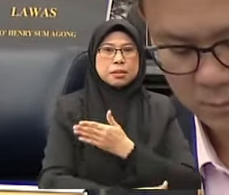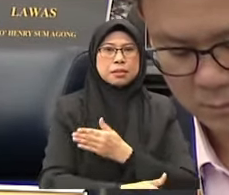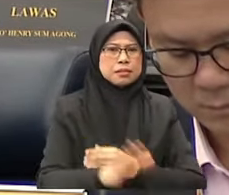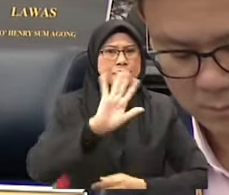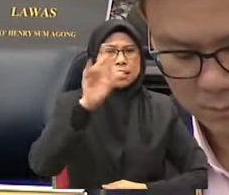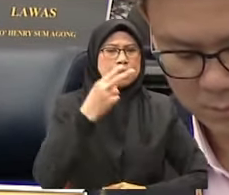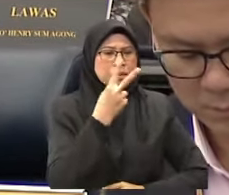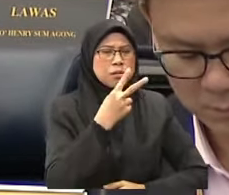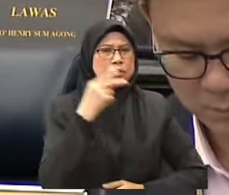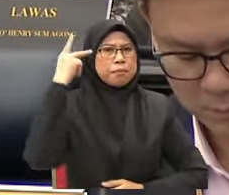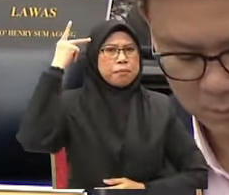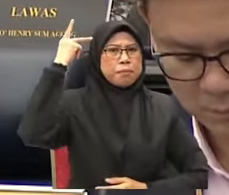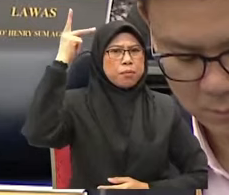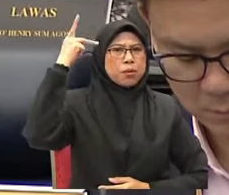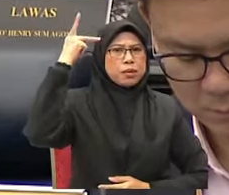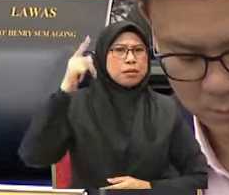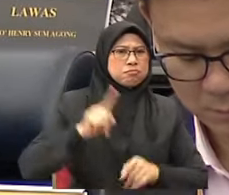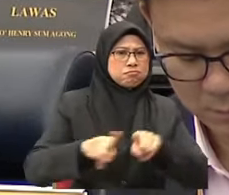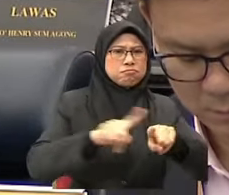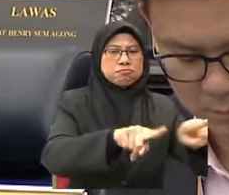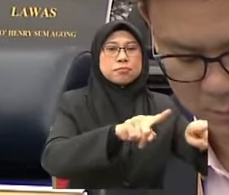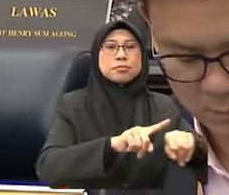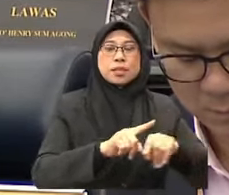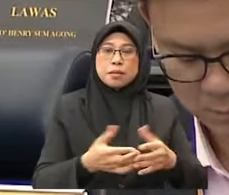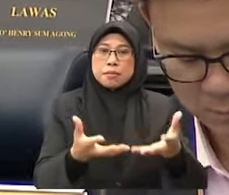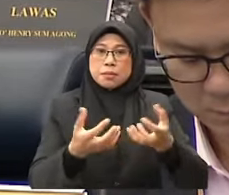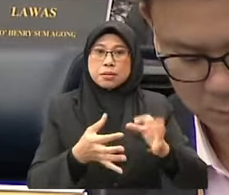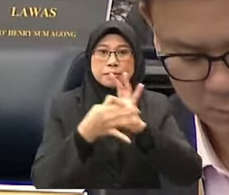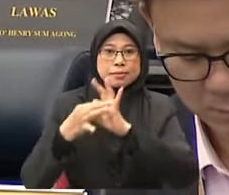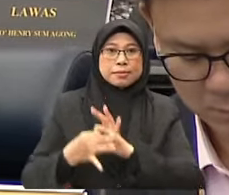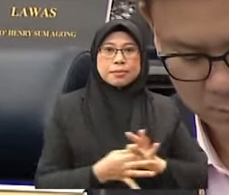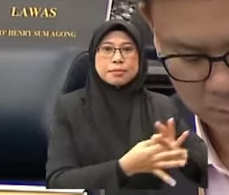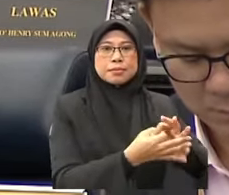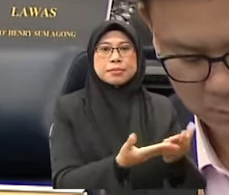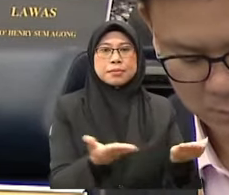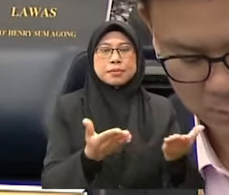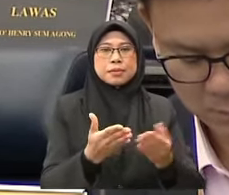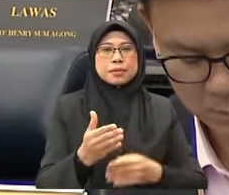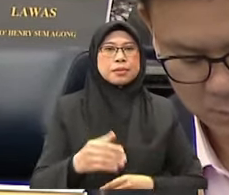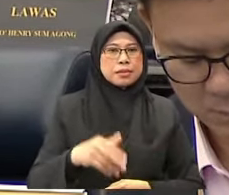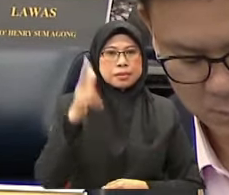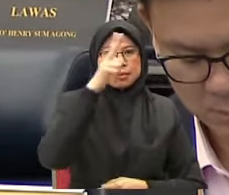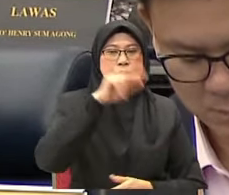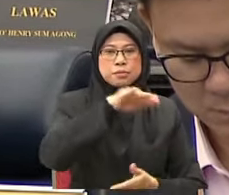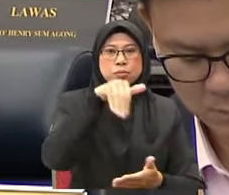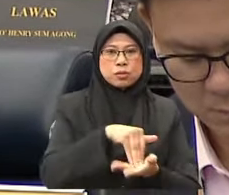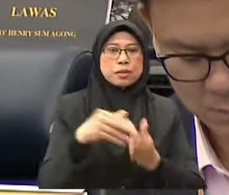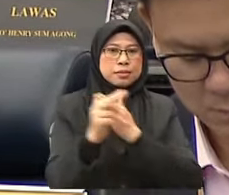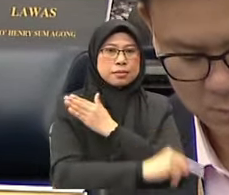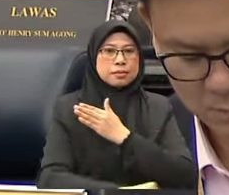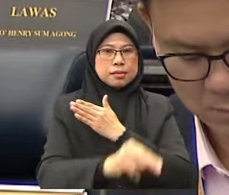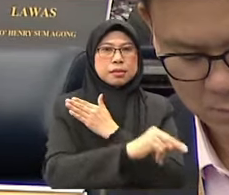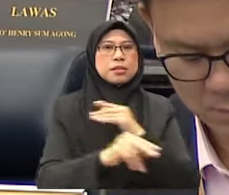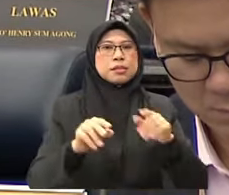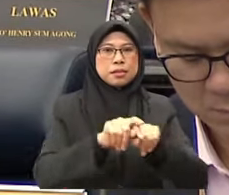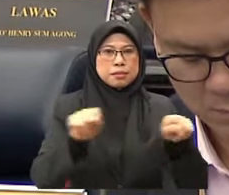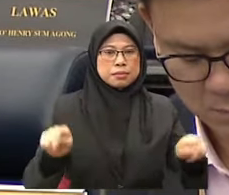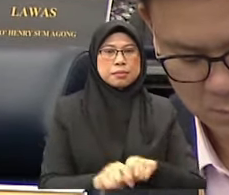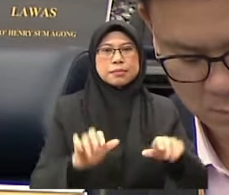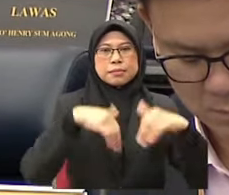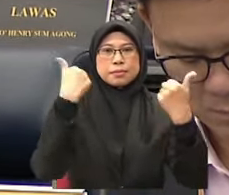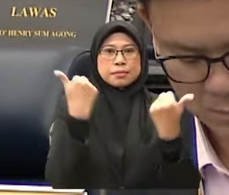mengira perbezaan politik, saya menyeru agar kerjasama di antara kerajaan pusat dan kerajaan negeri, malah kerajaan tempatan